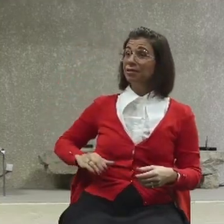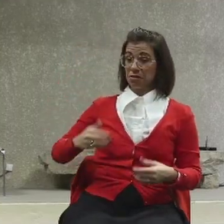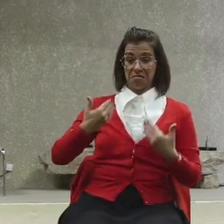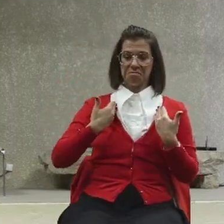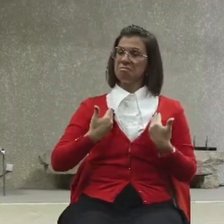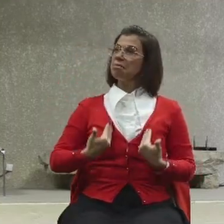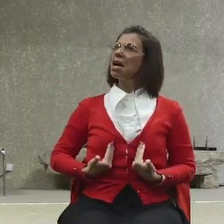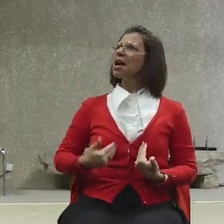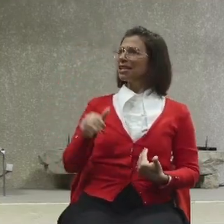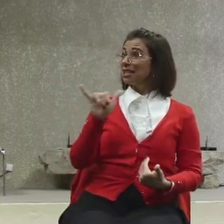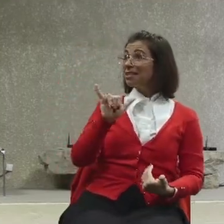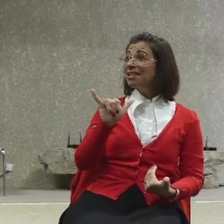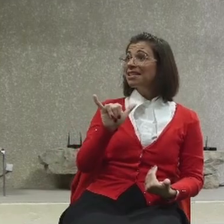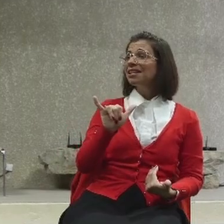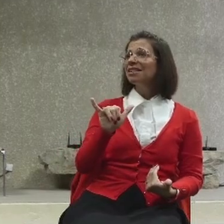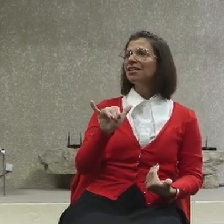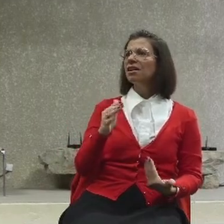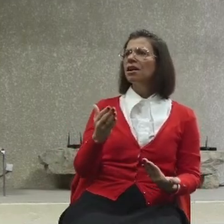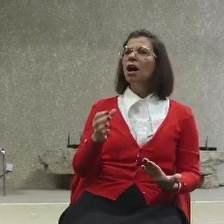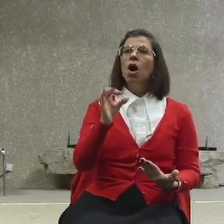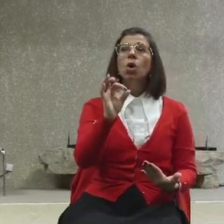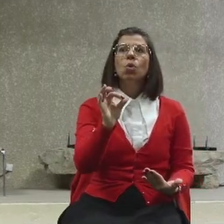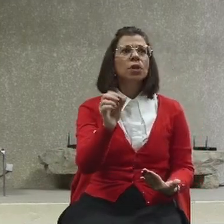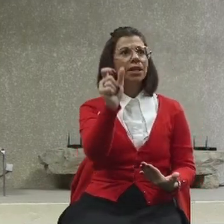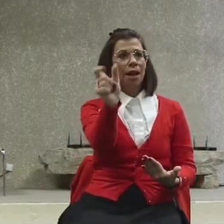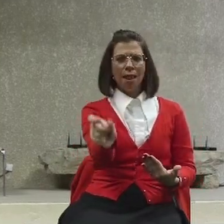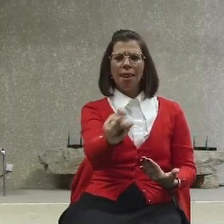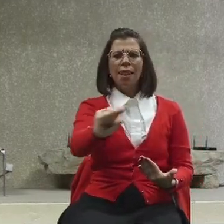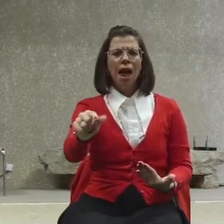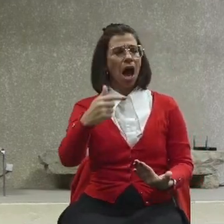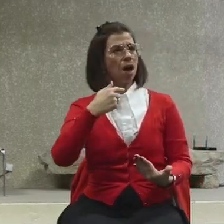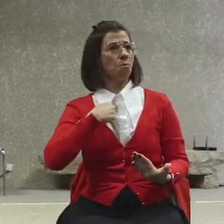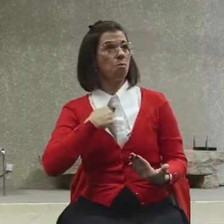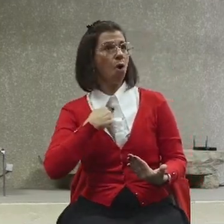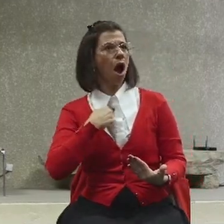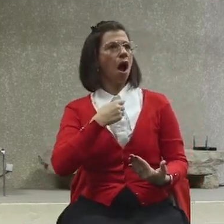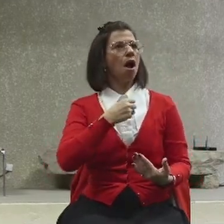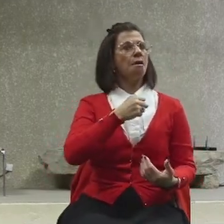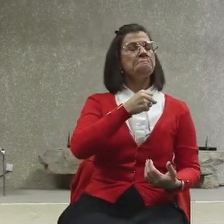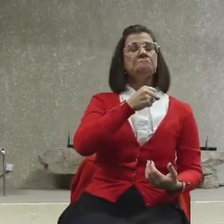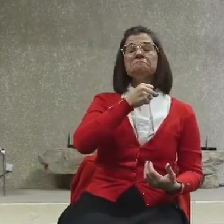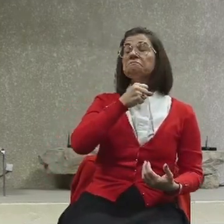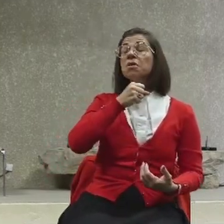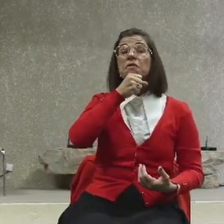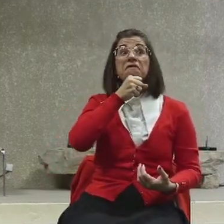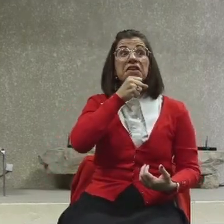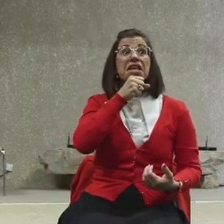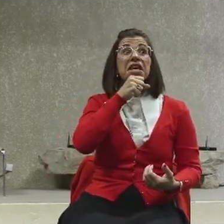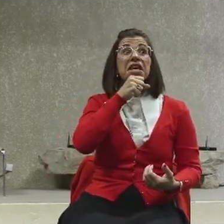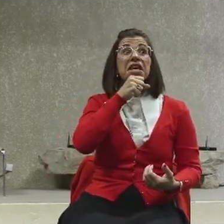il n'existe plus le pécheur pour le péché. C'est ça la conséquence de la croix